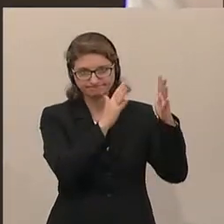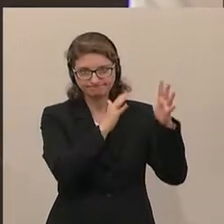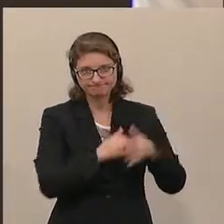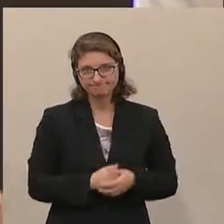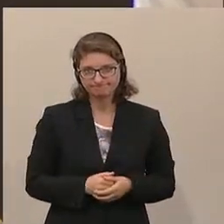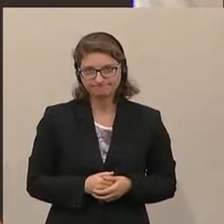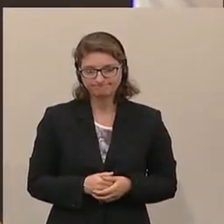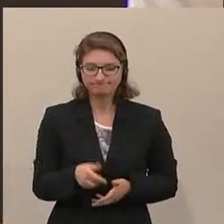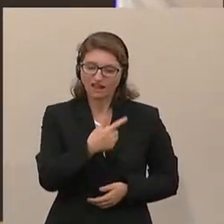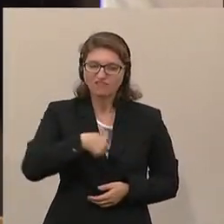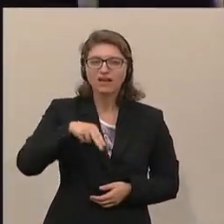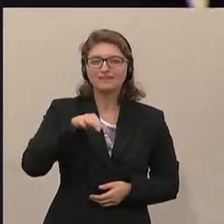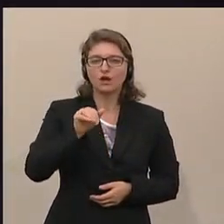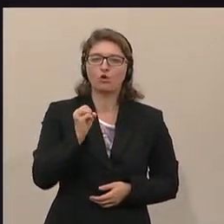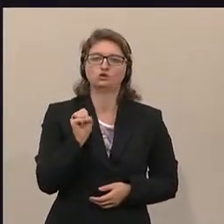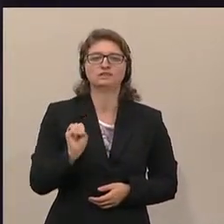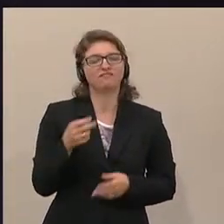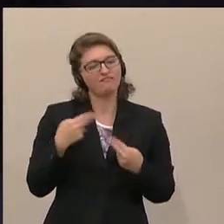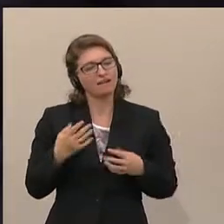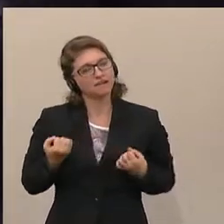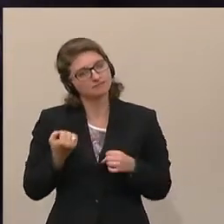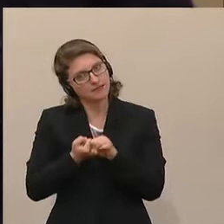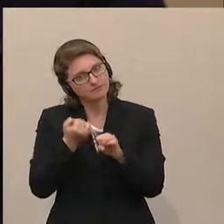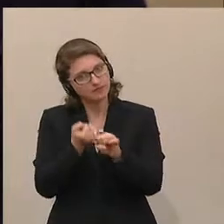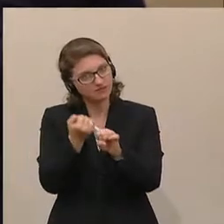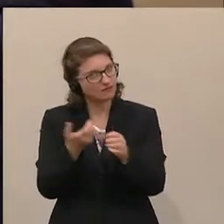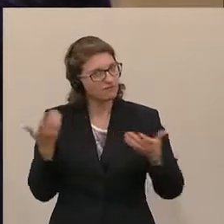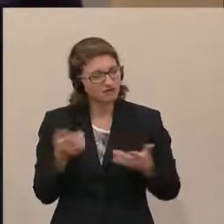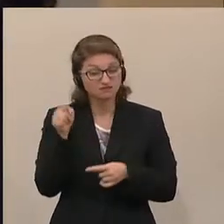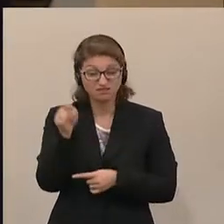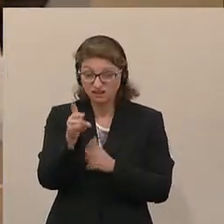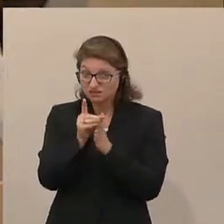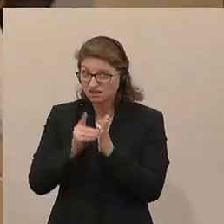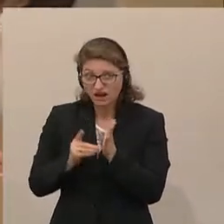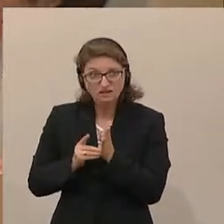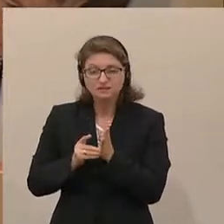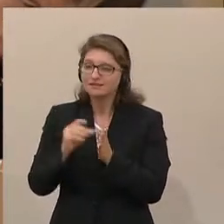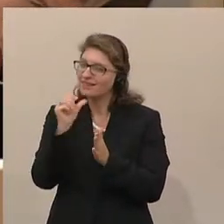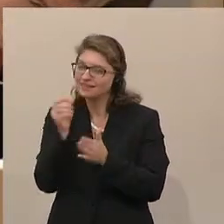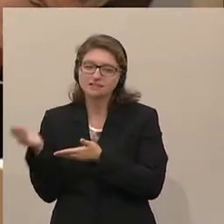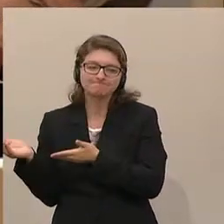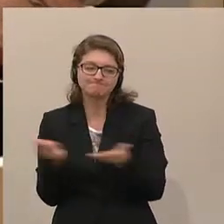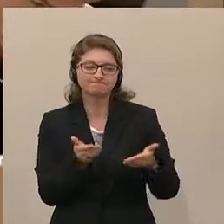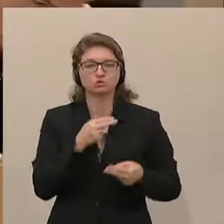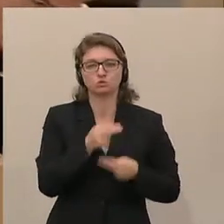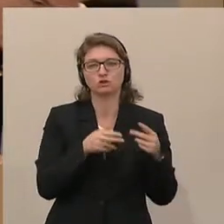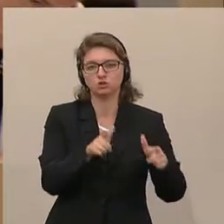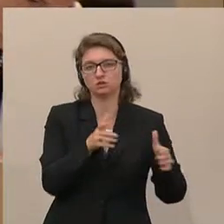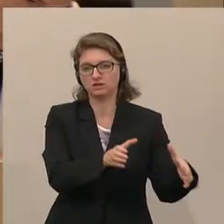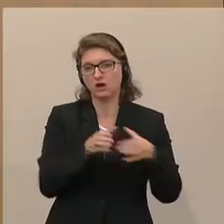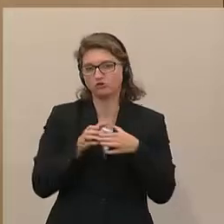NEOS werden sich daher weiter dafür einsetzen, dass diese Daten nicht dem Untersuchungsausschuss zur Verfügung stellen,